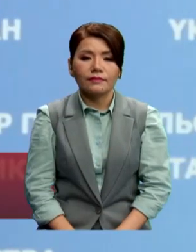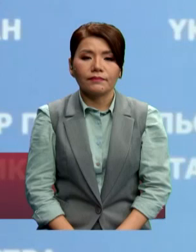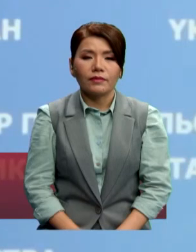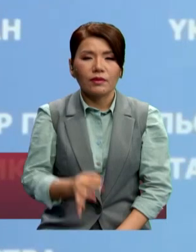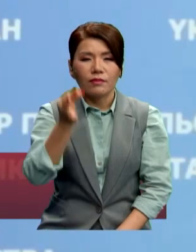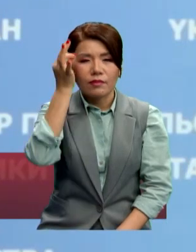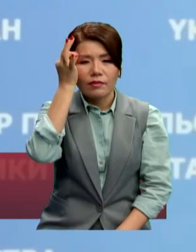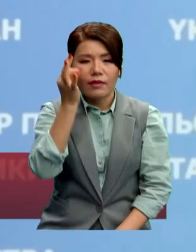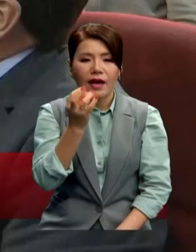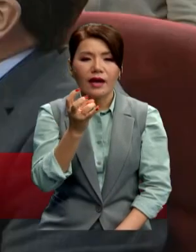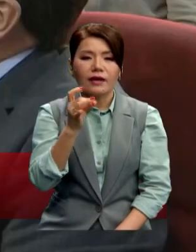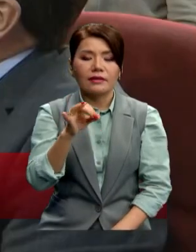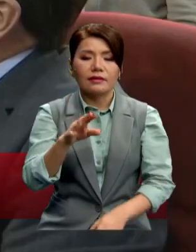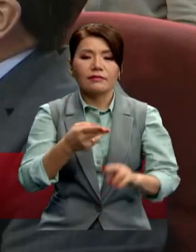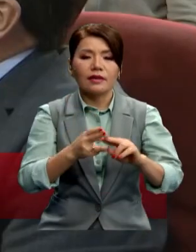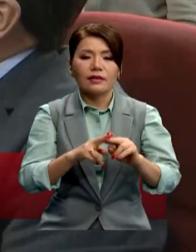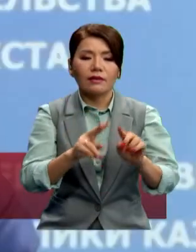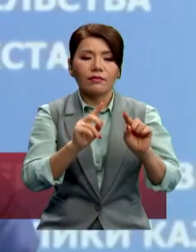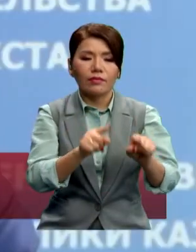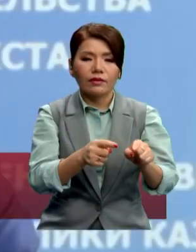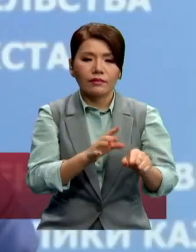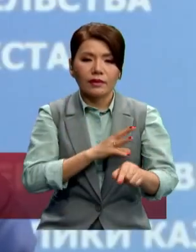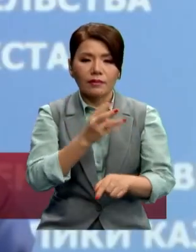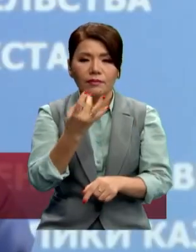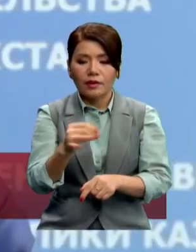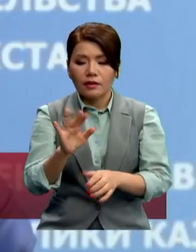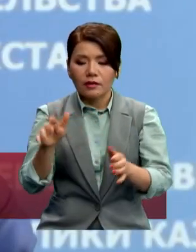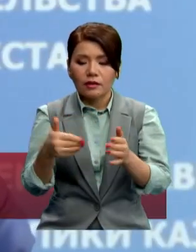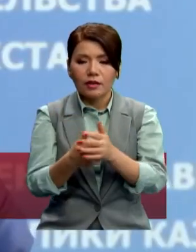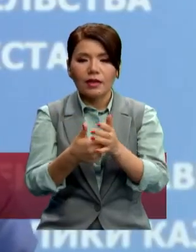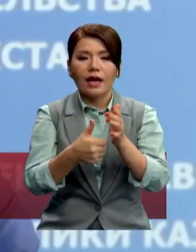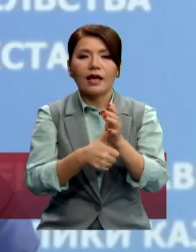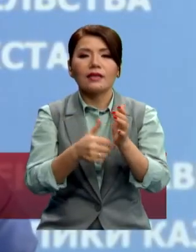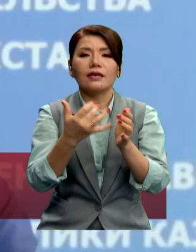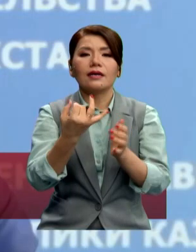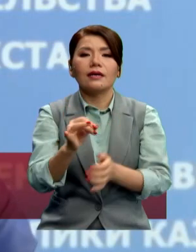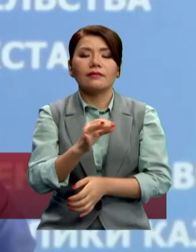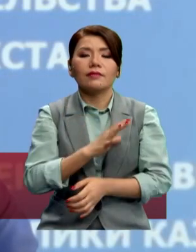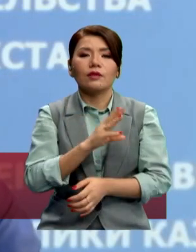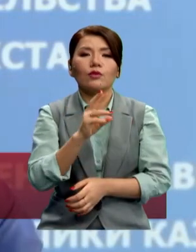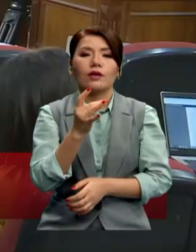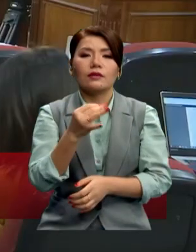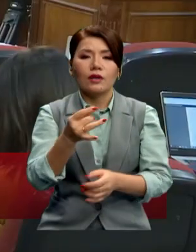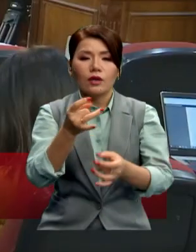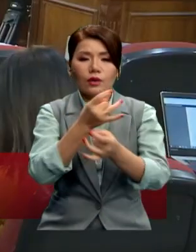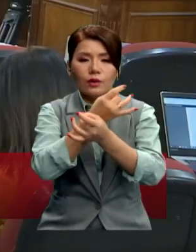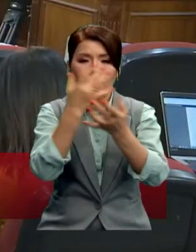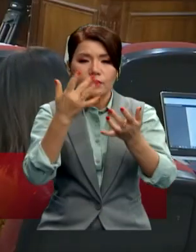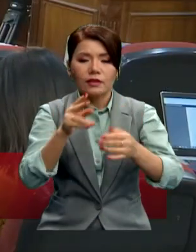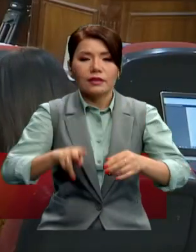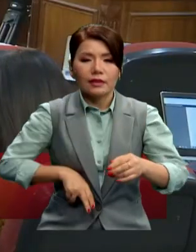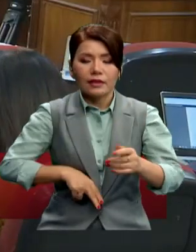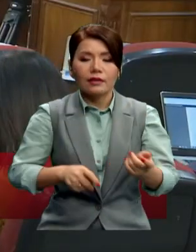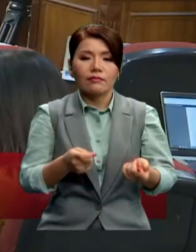Жадыңызда болса, экшенді мамырда қамауға алынды, оның изоляторда жатқаны 6 ай болды. Арыстанбек Мухамедиұлы ұлттық музейдің директоры қызметін атқарып